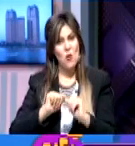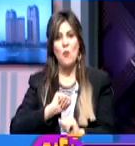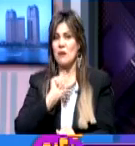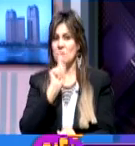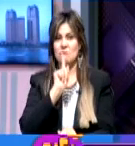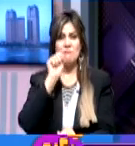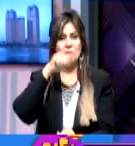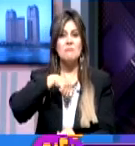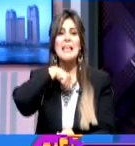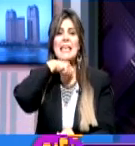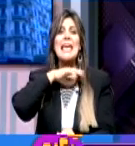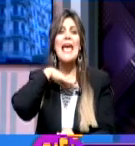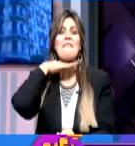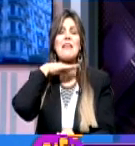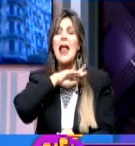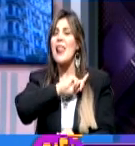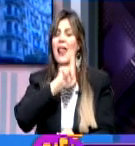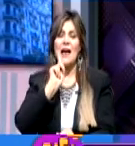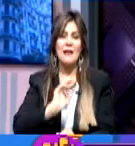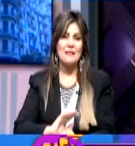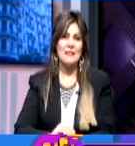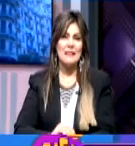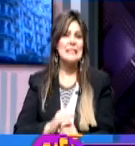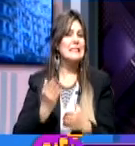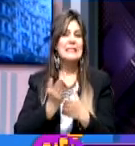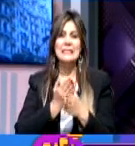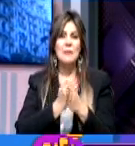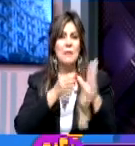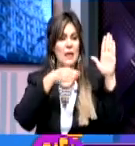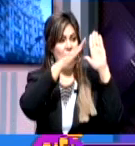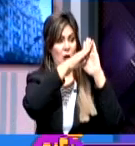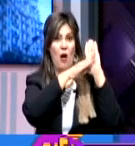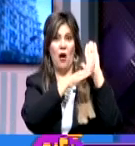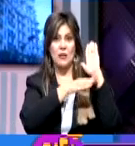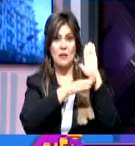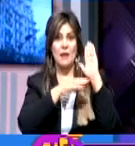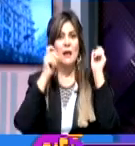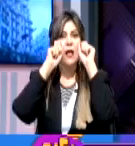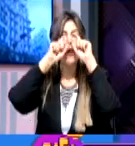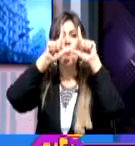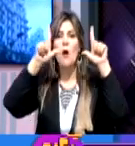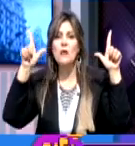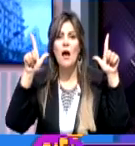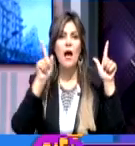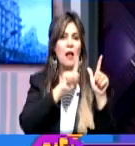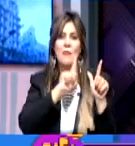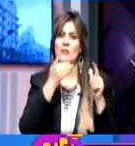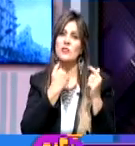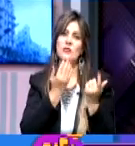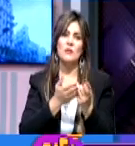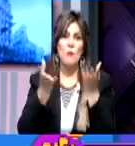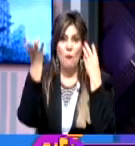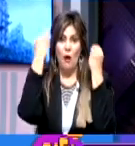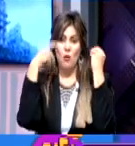يعني لا توجد بيانات أو قاعدة بيانات واضحة في مصر، لكن التقديرات التي تصدر